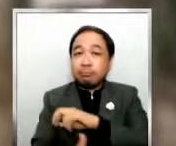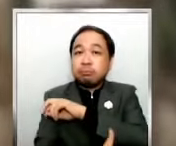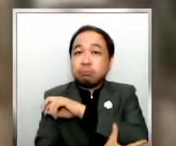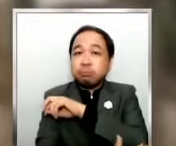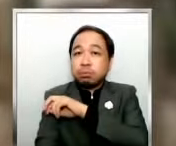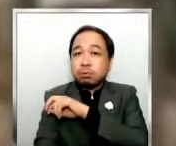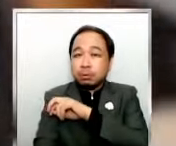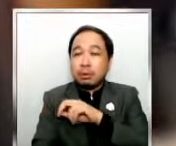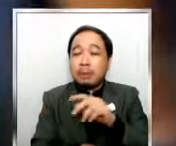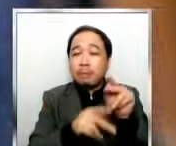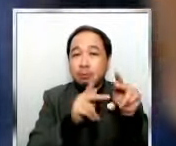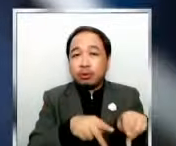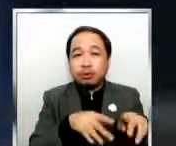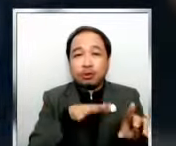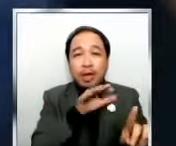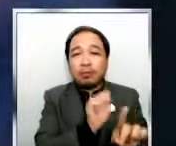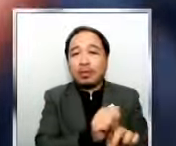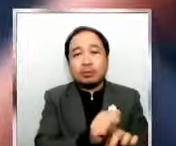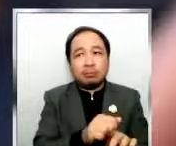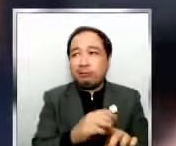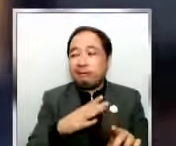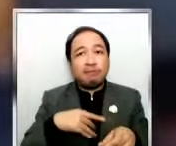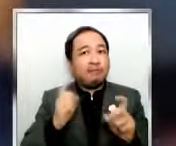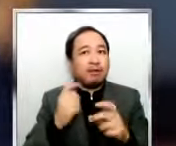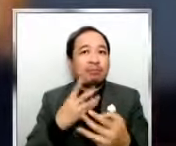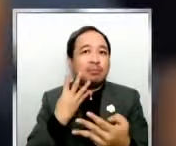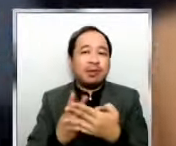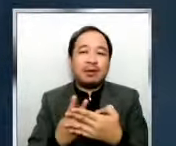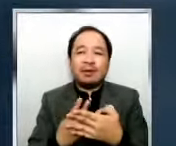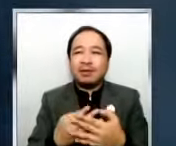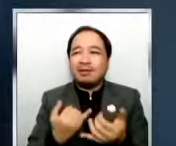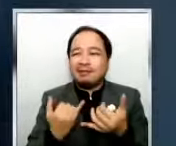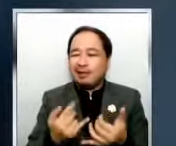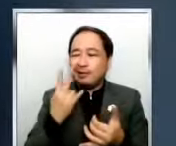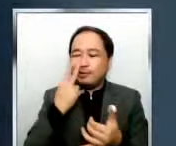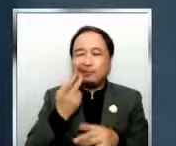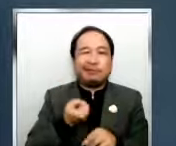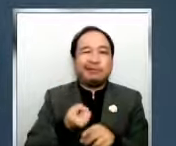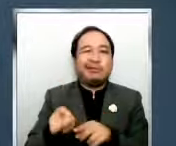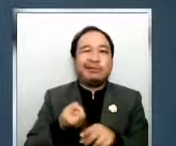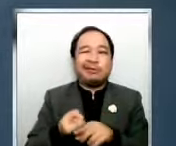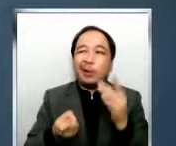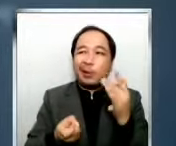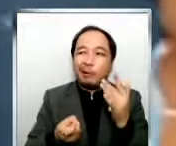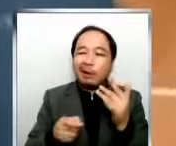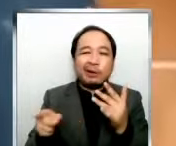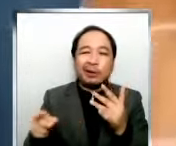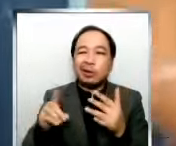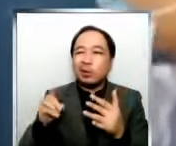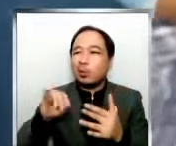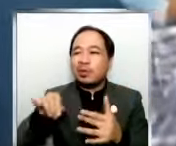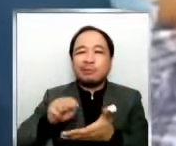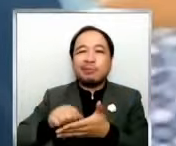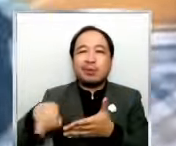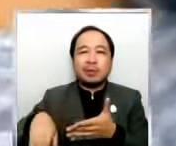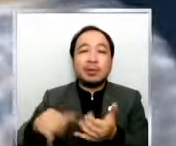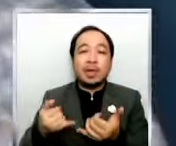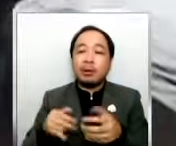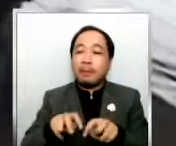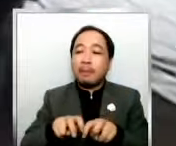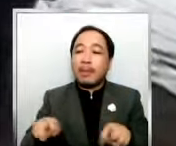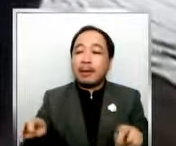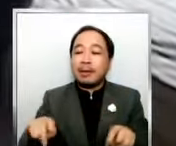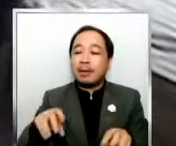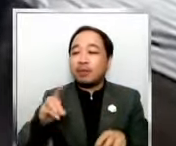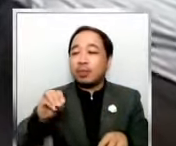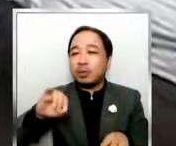raw katanggap-tanggap ang pagbasura ng korte sa drug case laban kay Ongpin. Ang DOJ prosecution panel inihahanda na ang motion